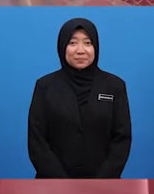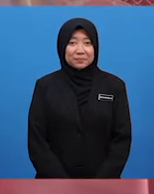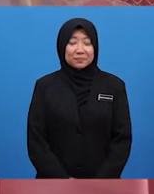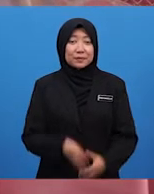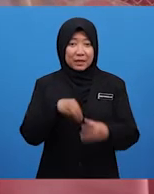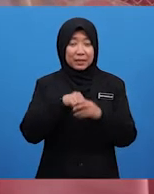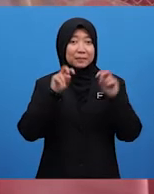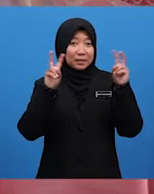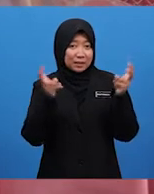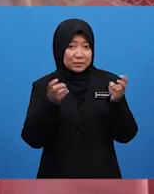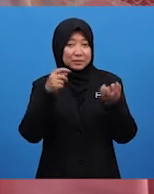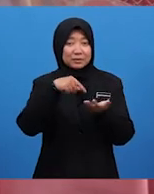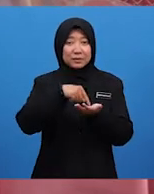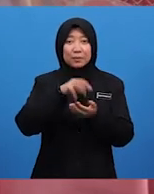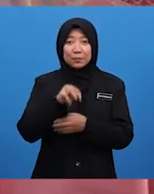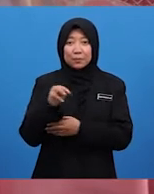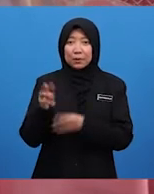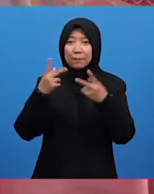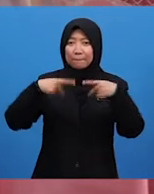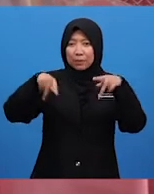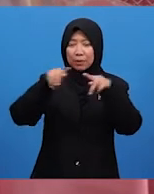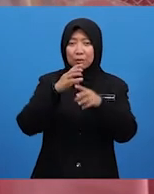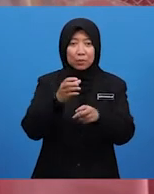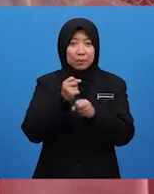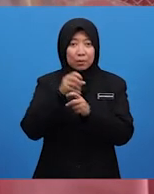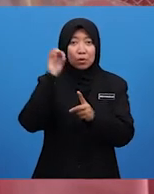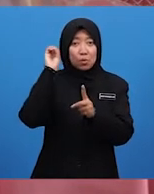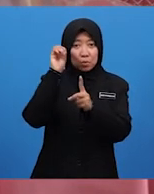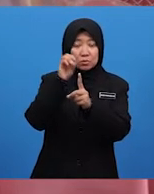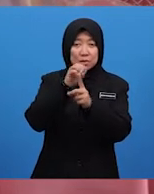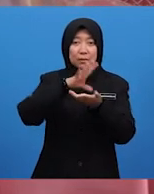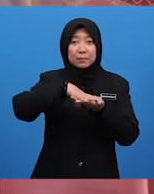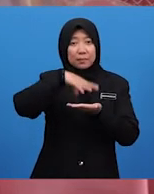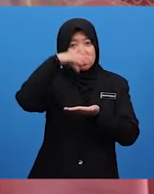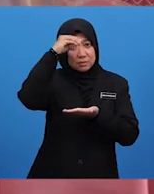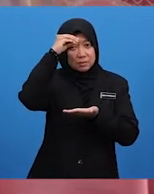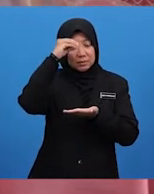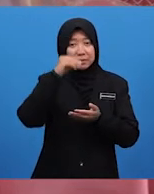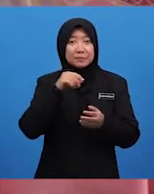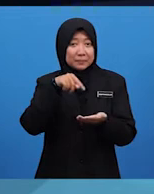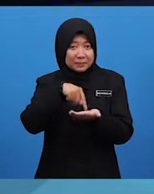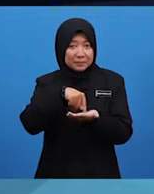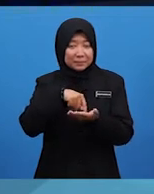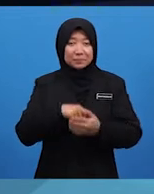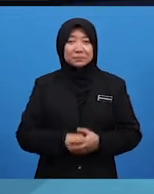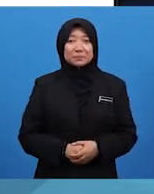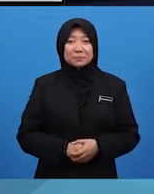Dalam tajuk ini, murid-murid perlu mencapai objektif pembelajaran berikut.